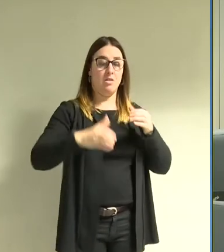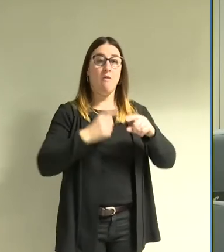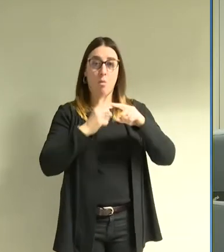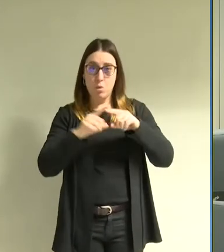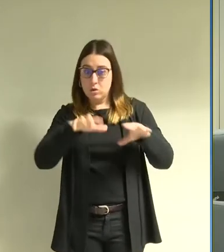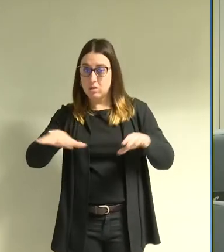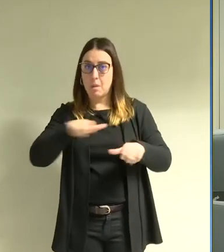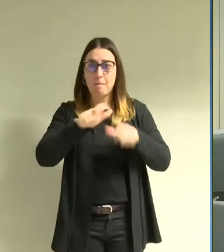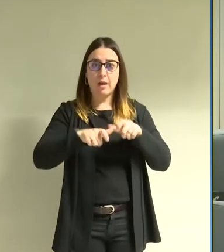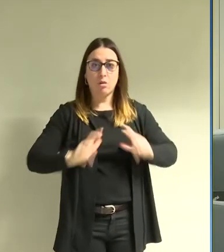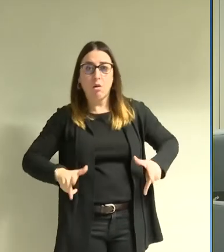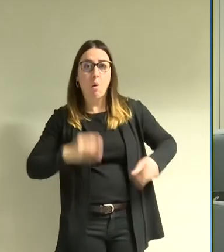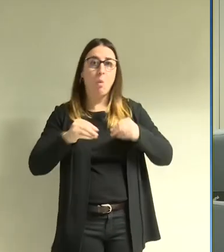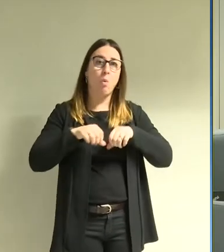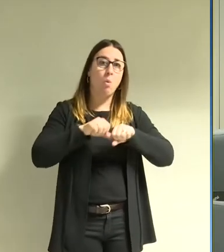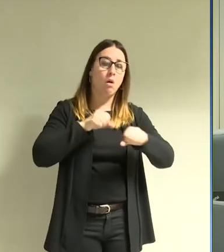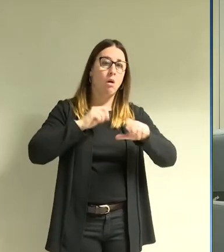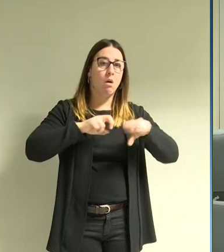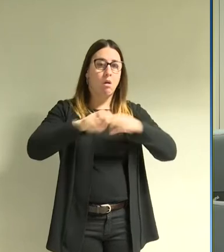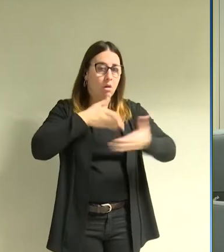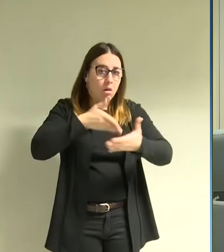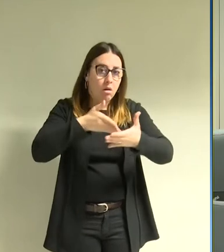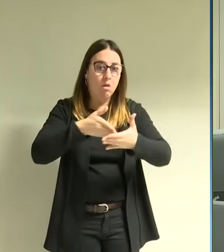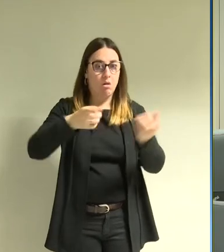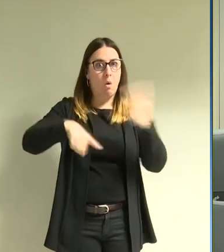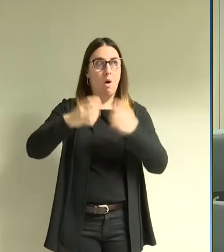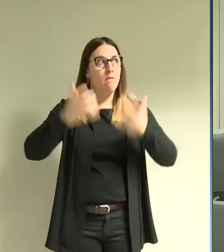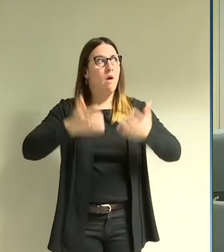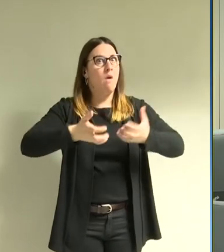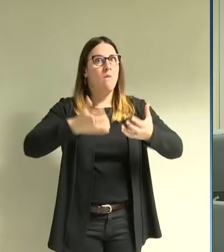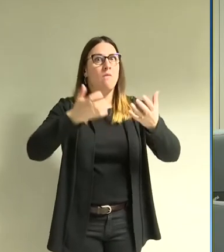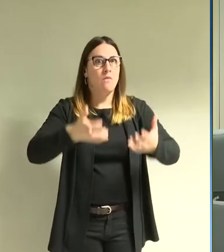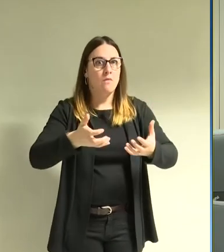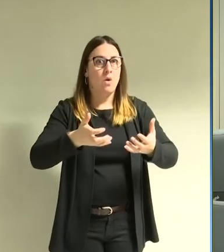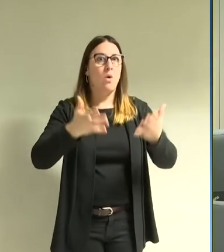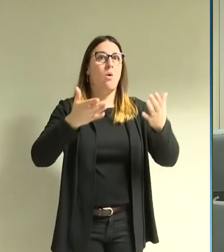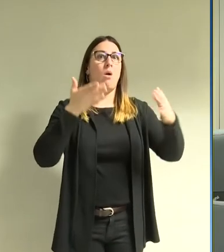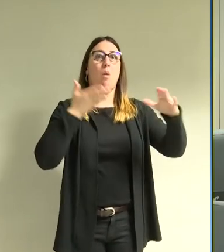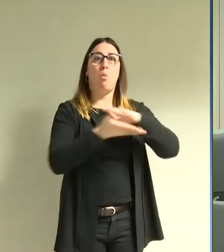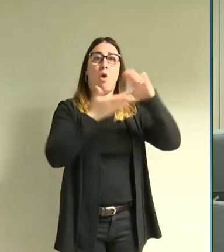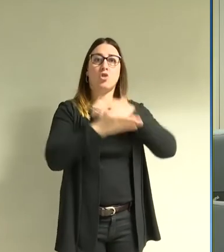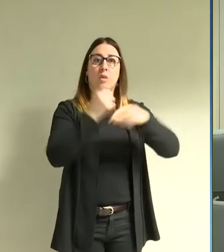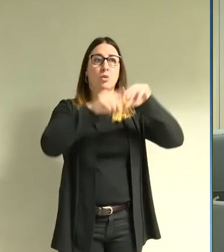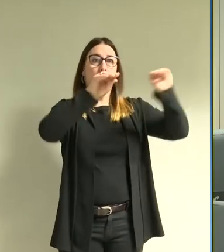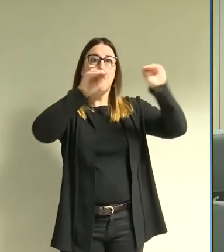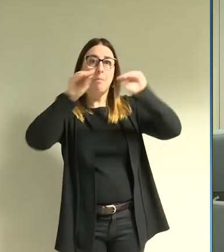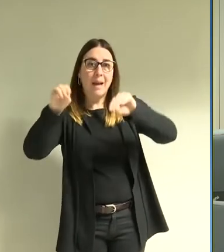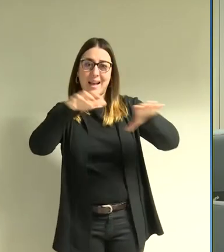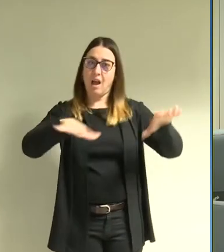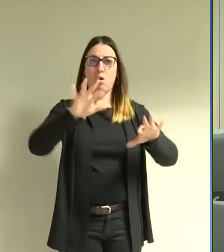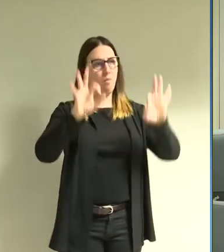à mobilité réduite attendent le retour de d'une boulangerie et des commerces et dîner dans ce